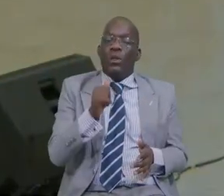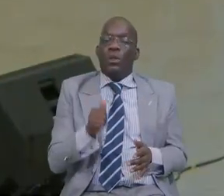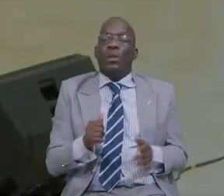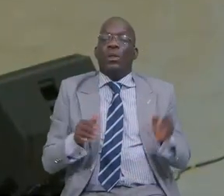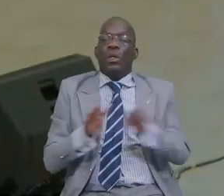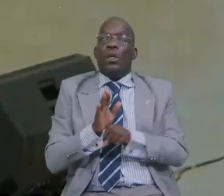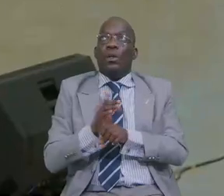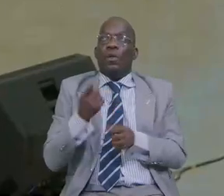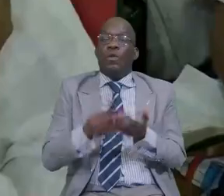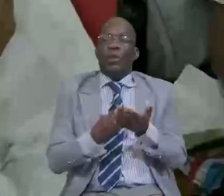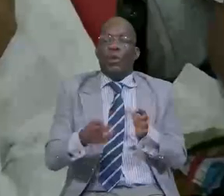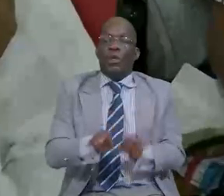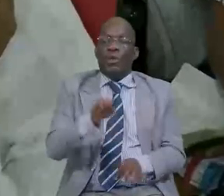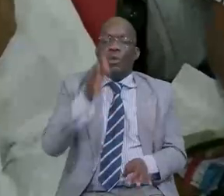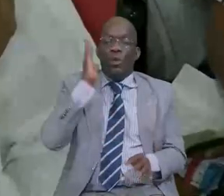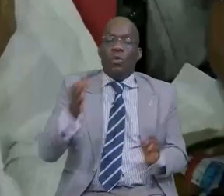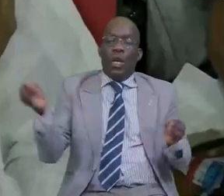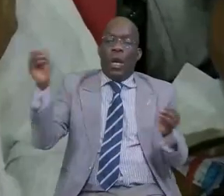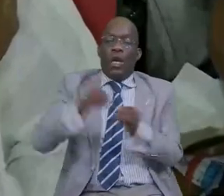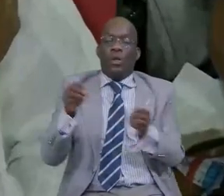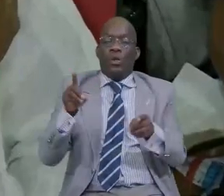Le Saint-Esprit va ajouter.